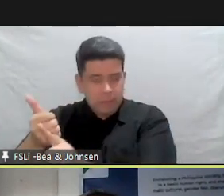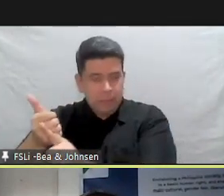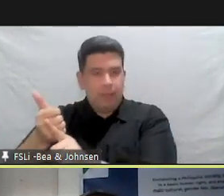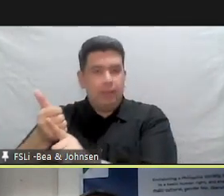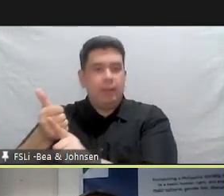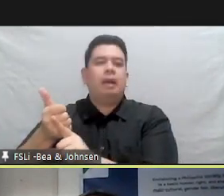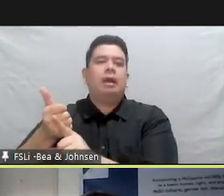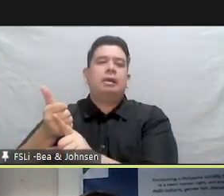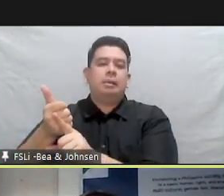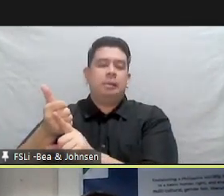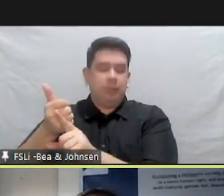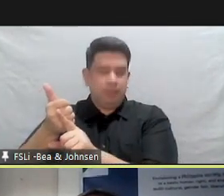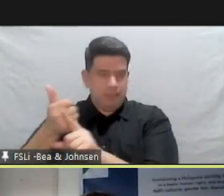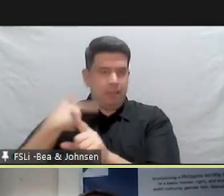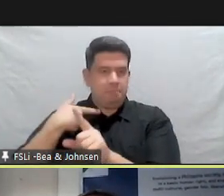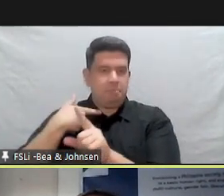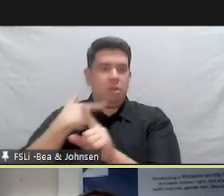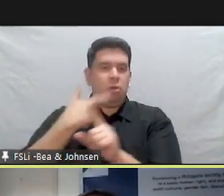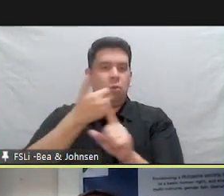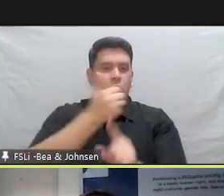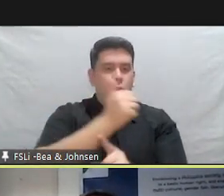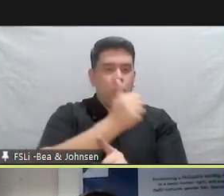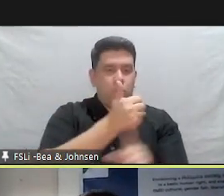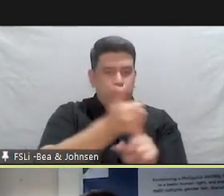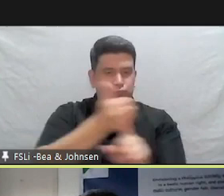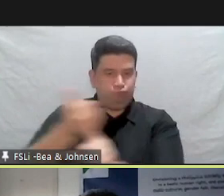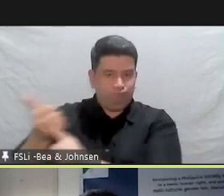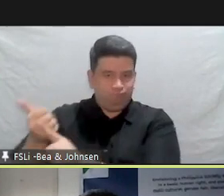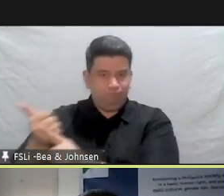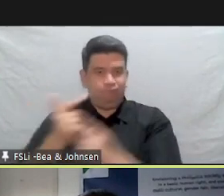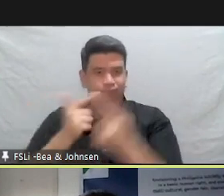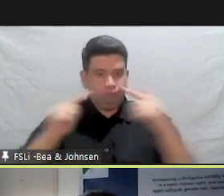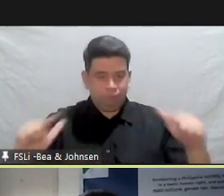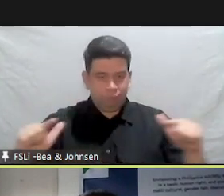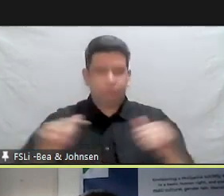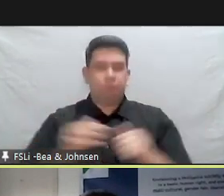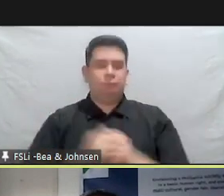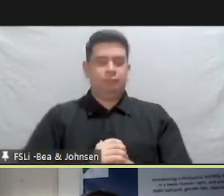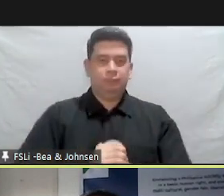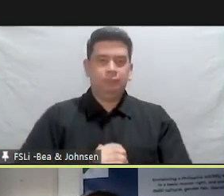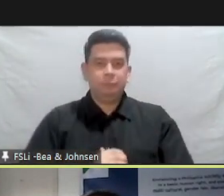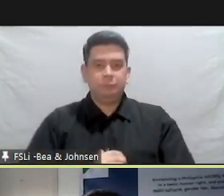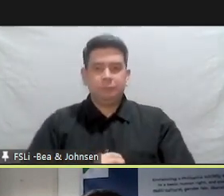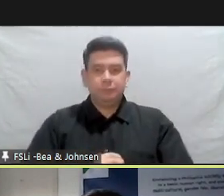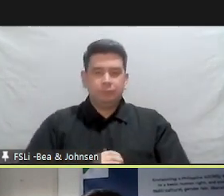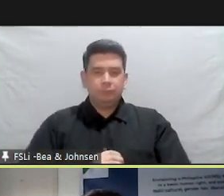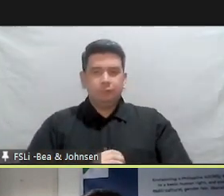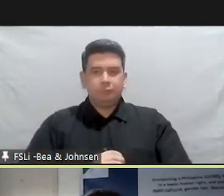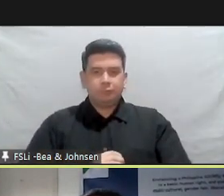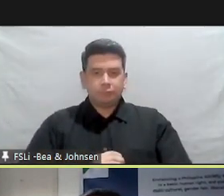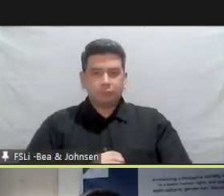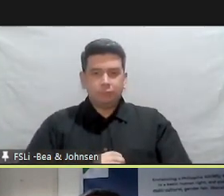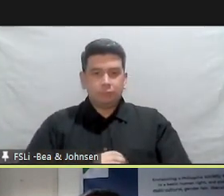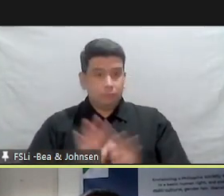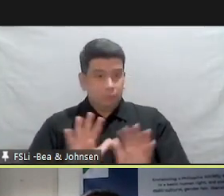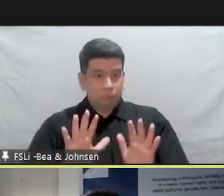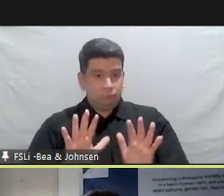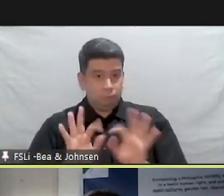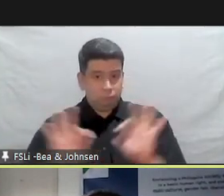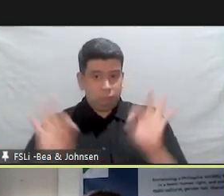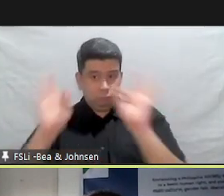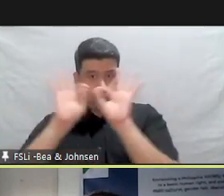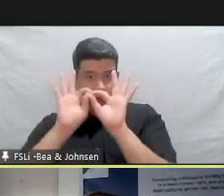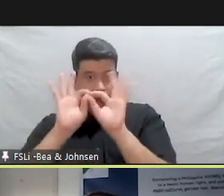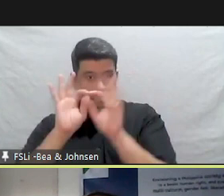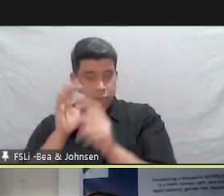Isa din po sa tukoy ng buwan ng wika yung pagpapahalaga rin, hindi lamang dun sa wika mismo, kundi dun sa